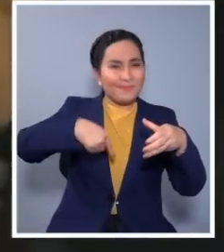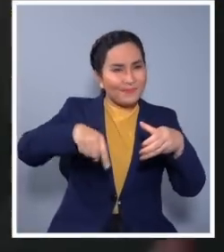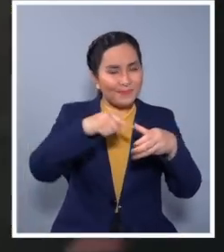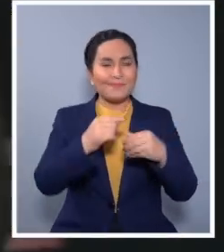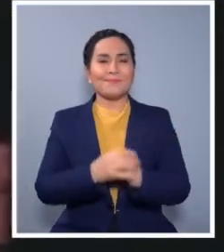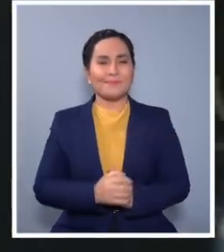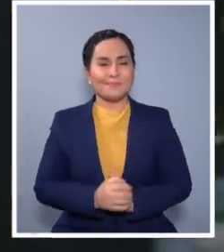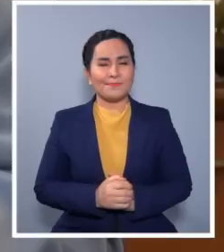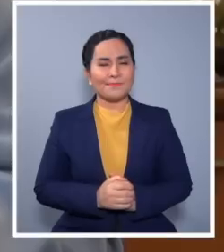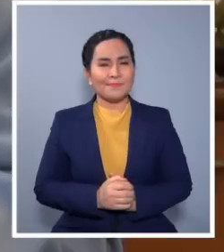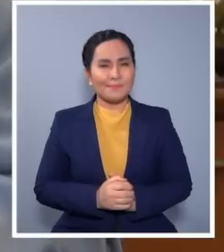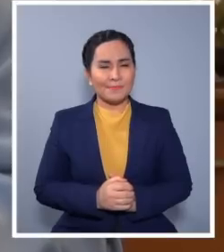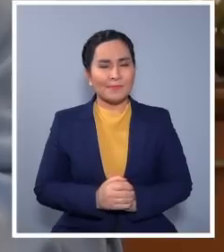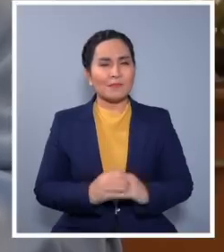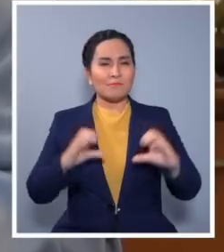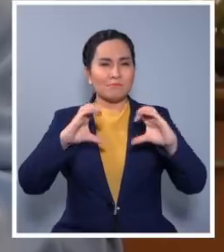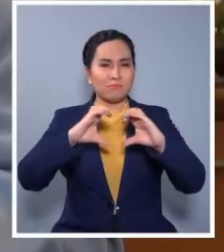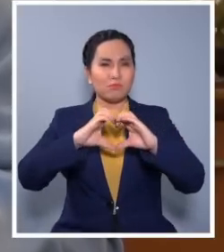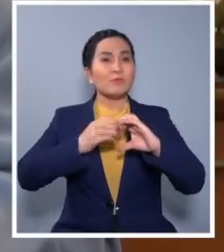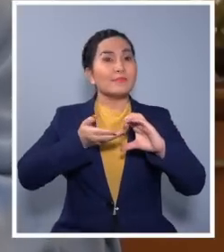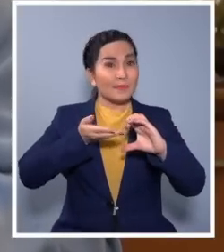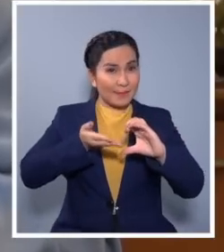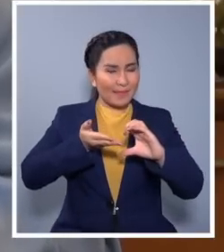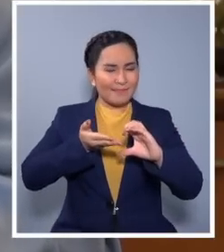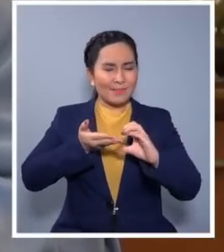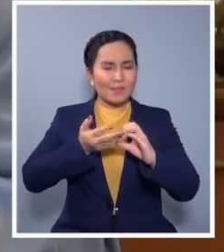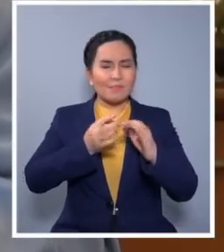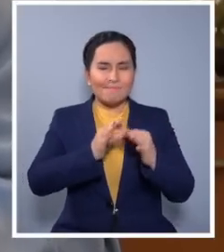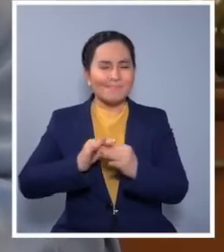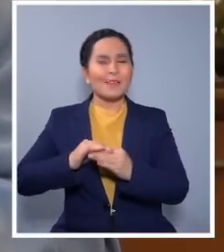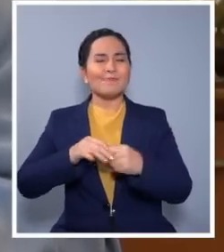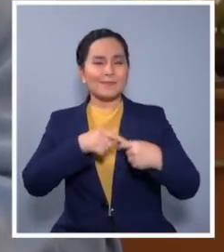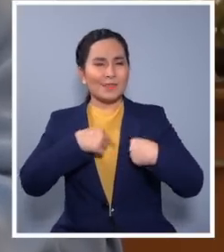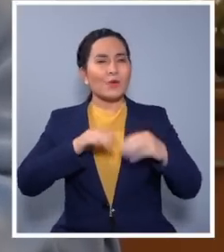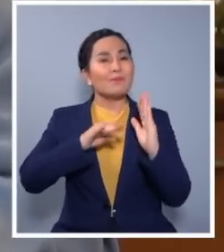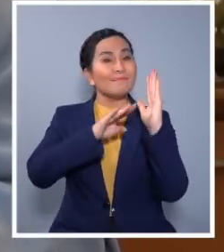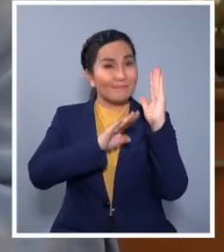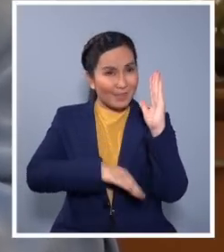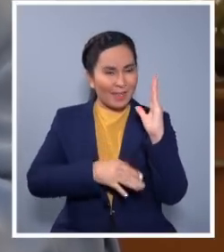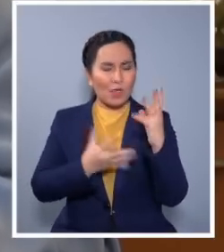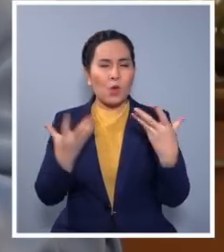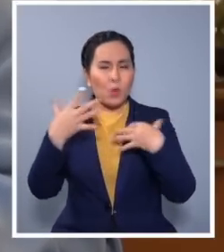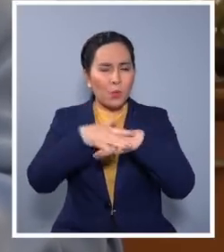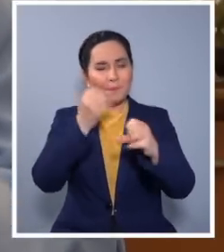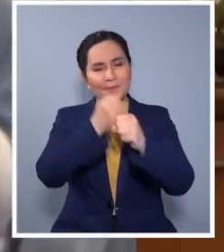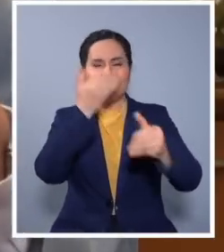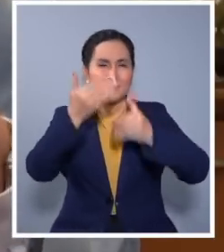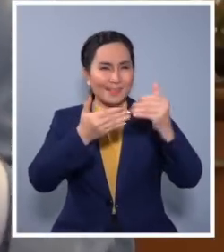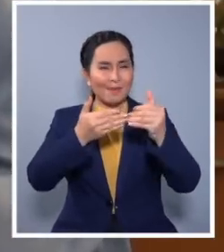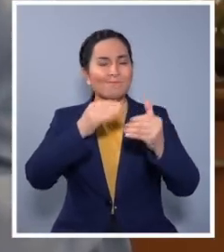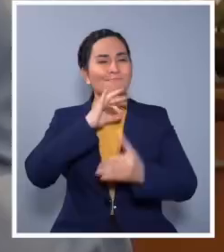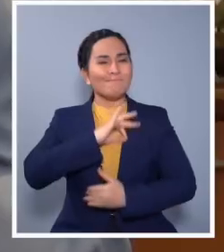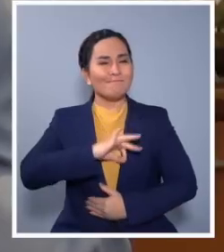ราเรียกว่าสานใจไทยสู่ใจใต้เนี่ยนะครับก็ทำให้เขามีความ